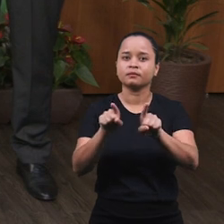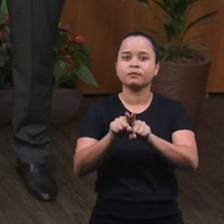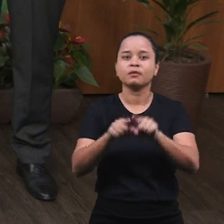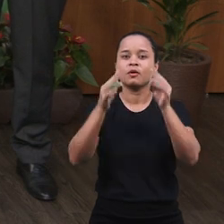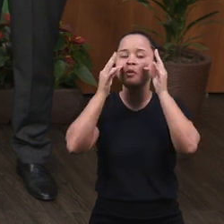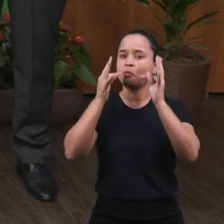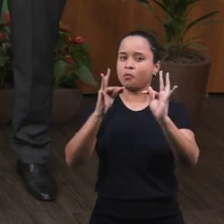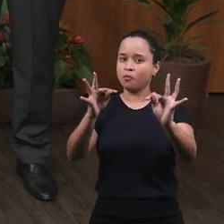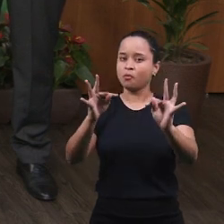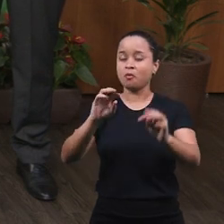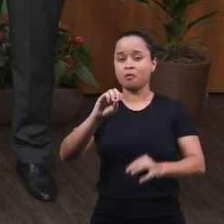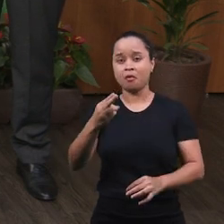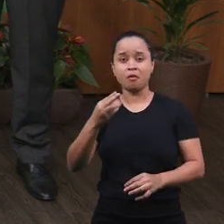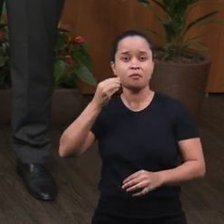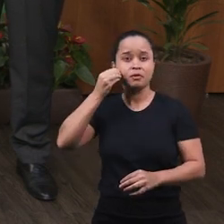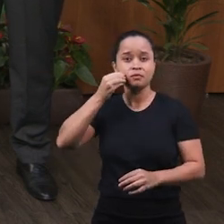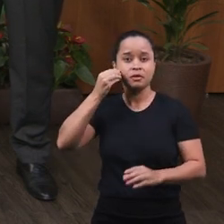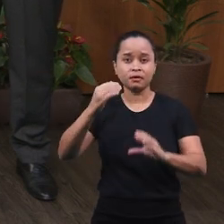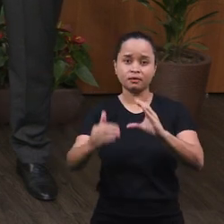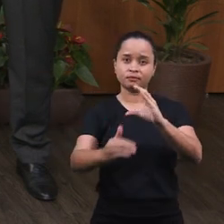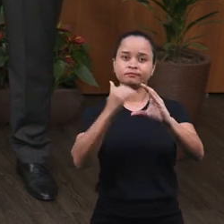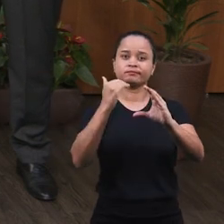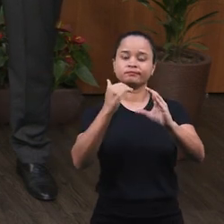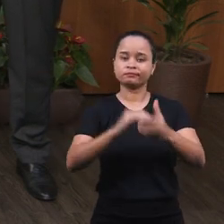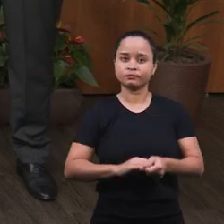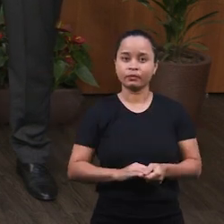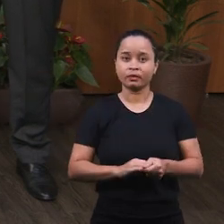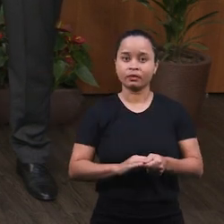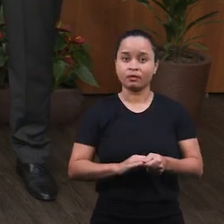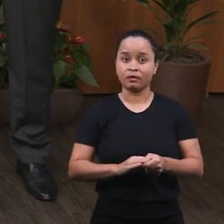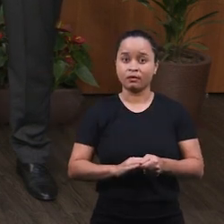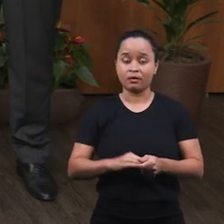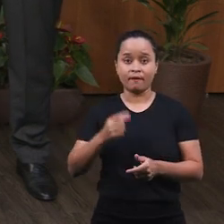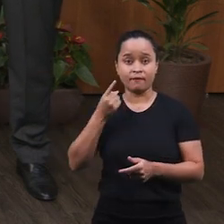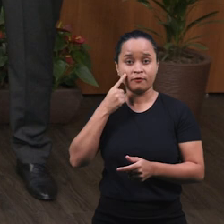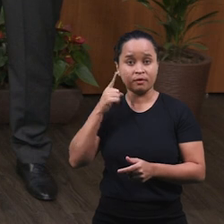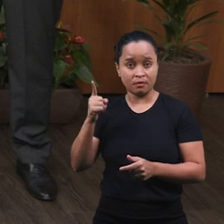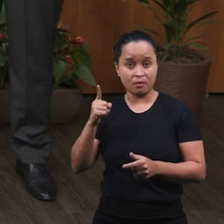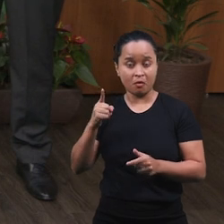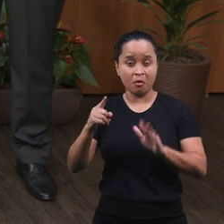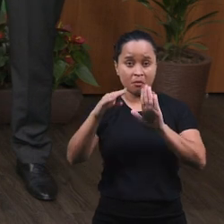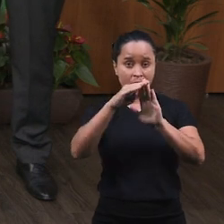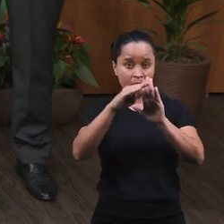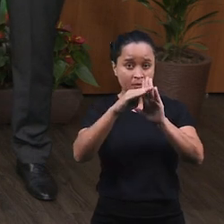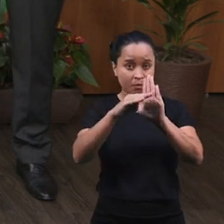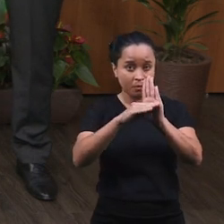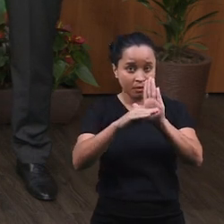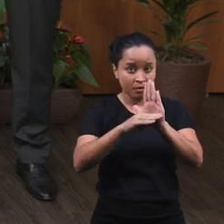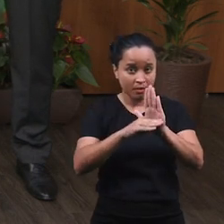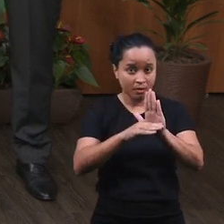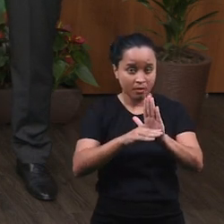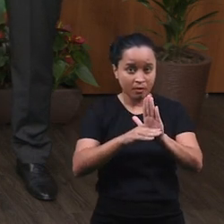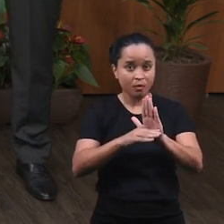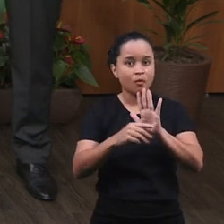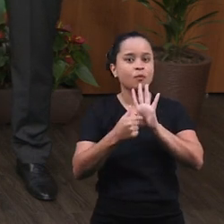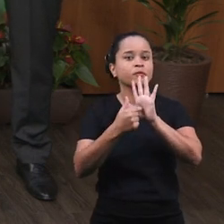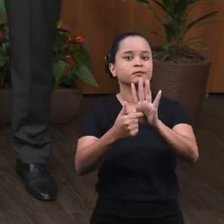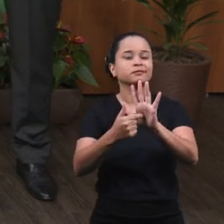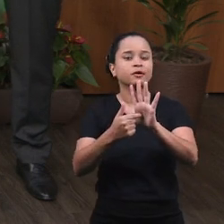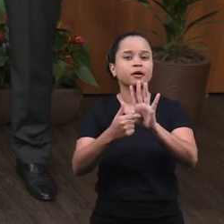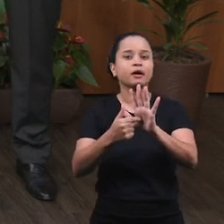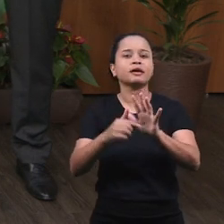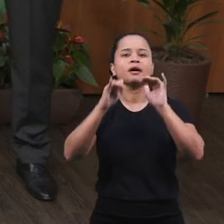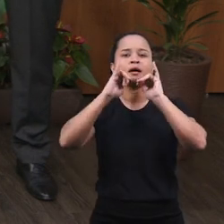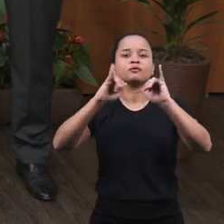témoignage ou une expérience. La programmation, le programme en